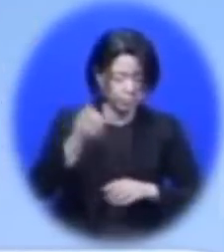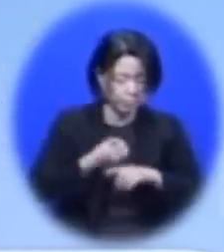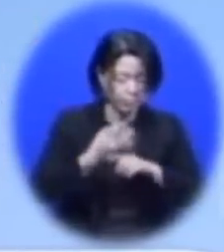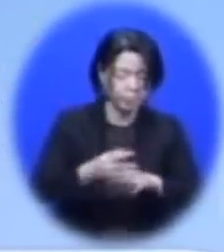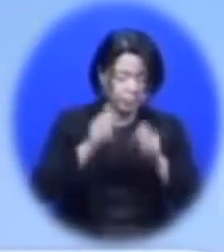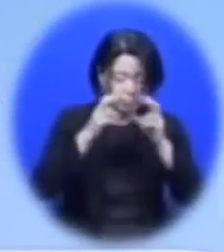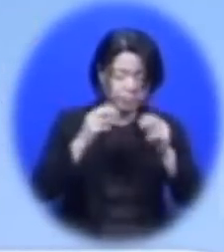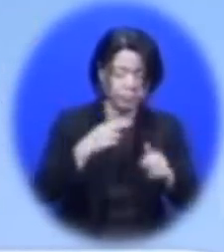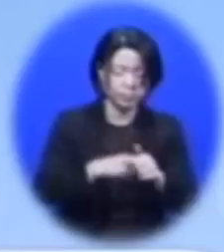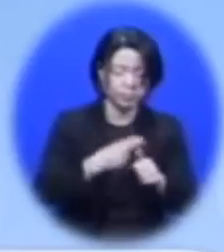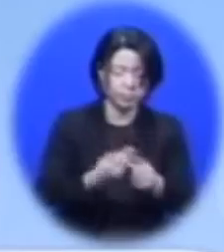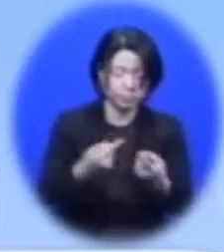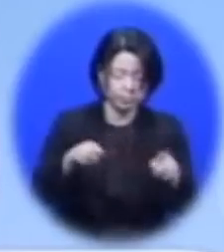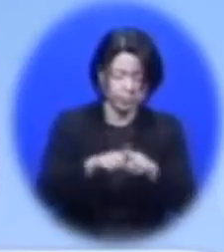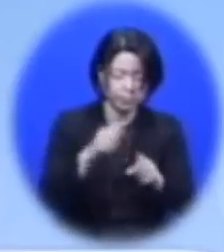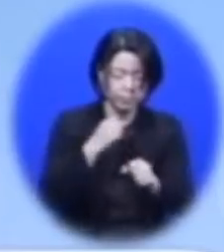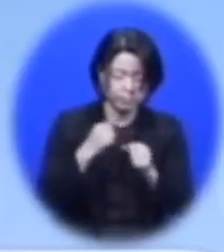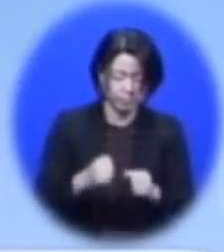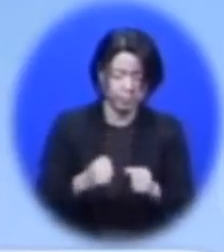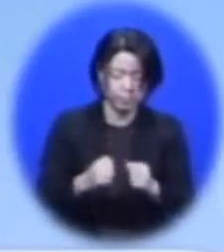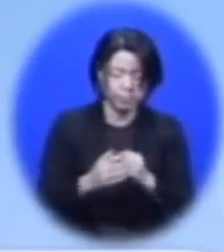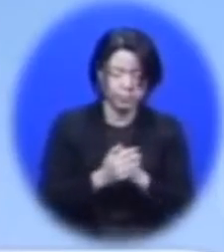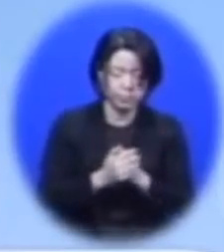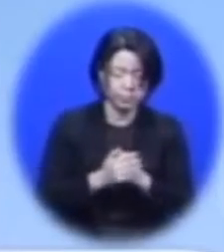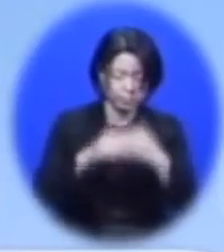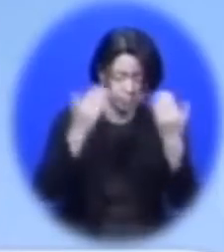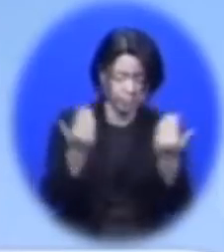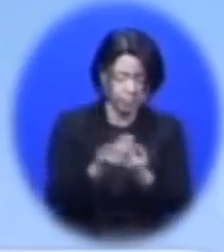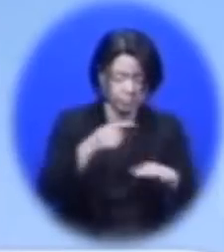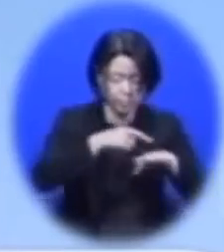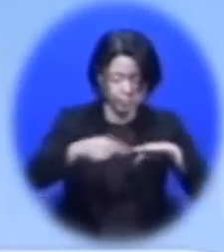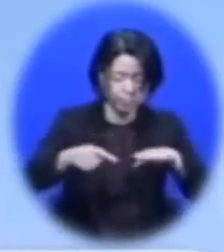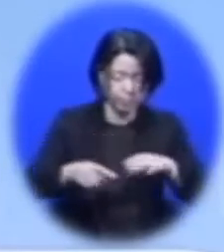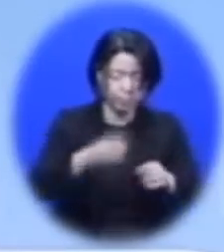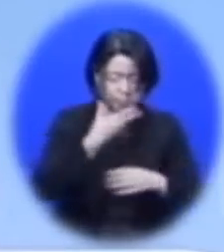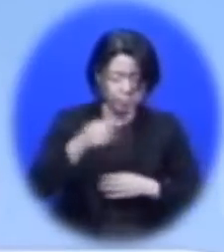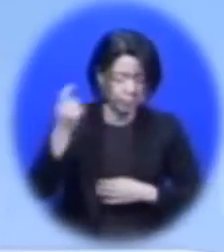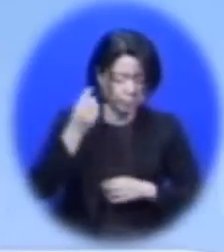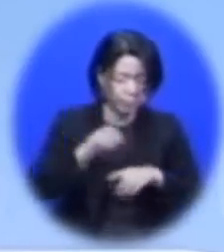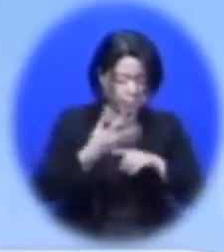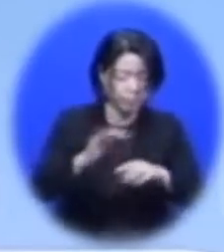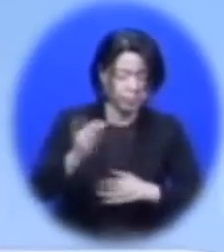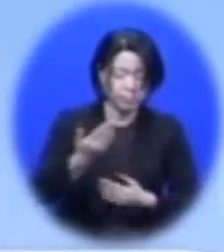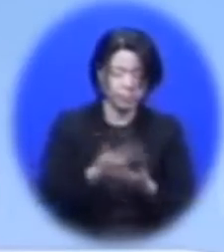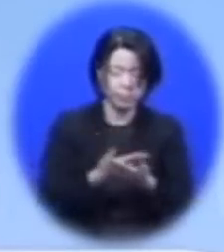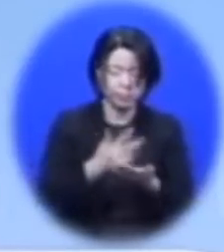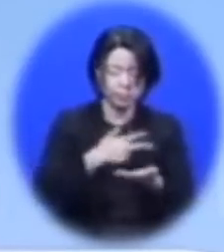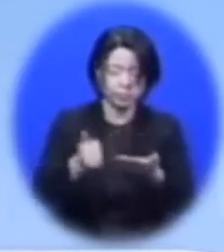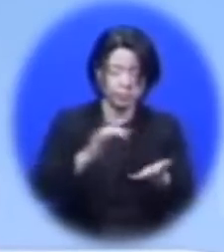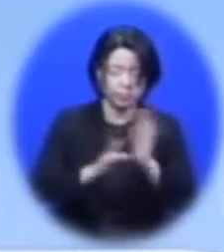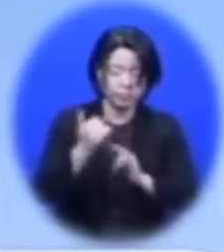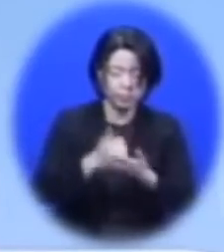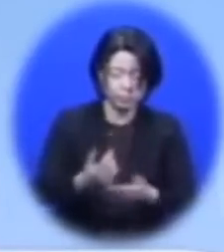함께 하시고 모든 족속에게 복음이 전해지게 하시며 주 예수님 속히